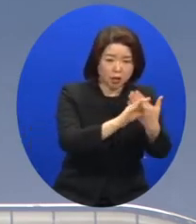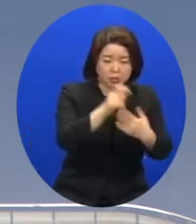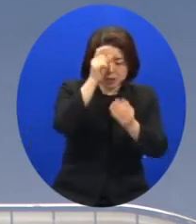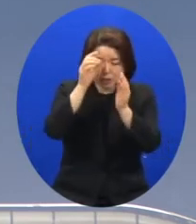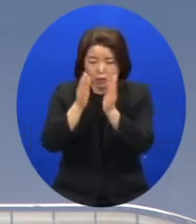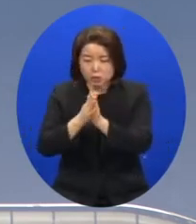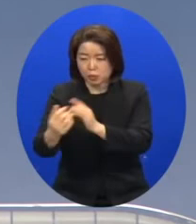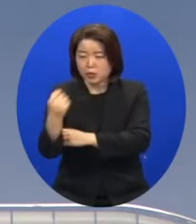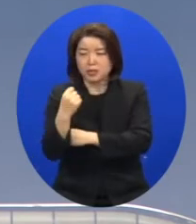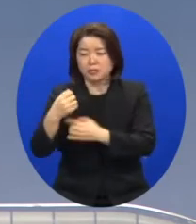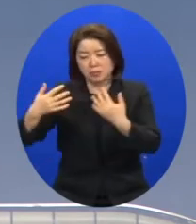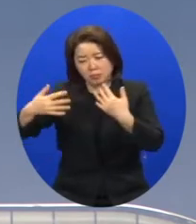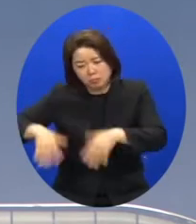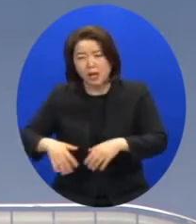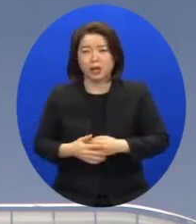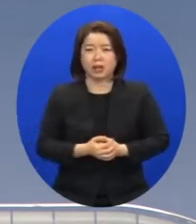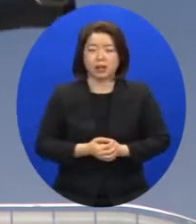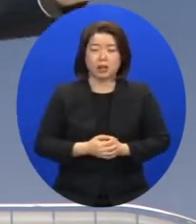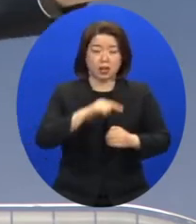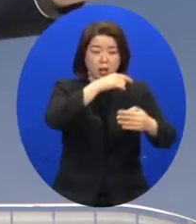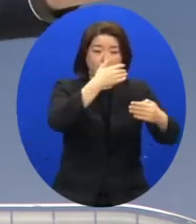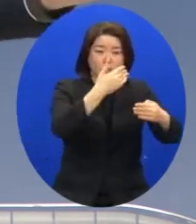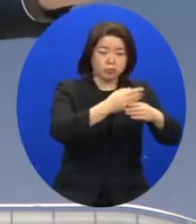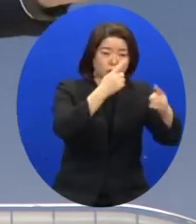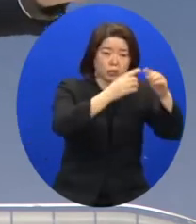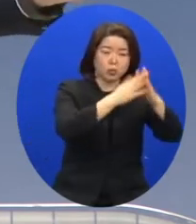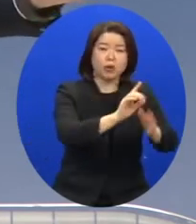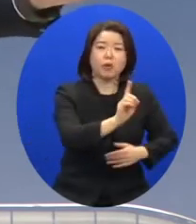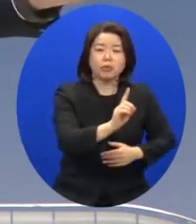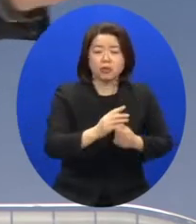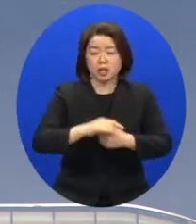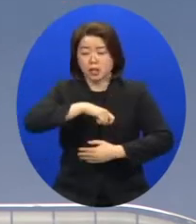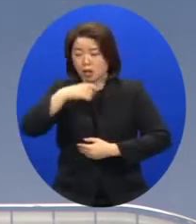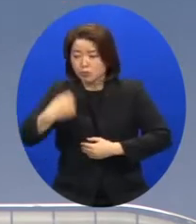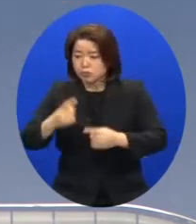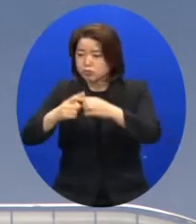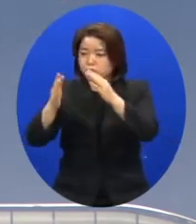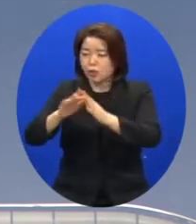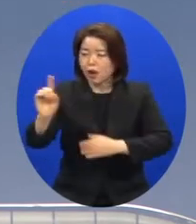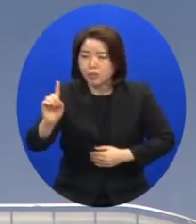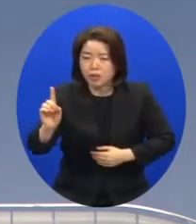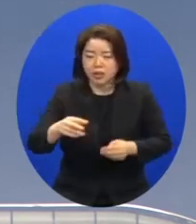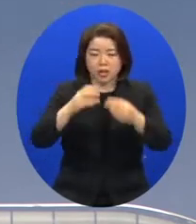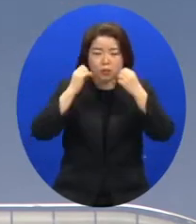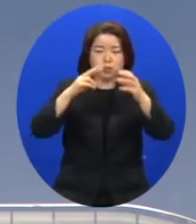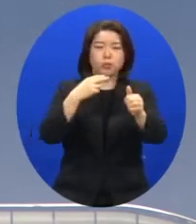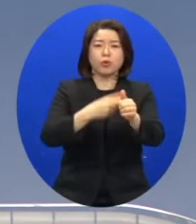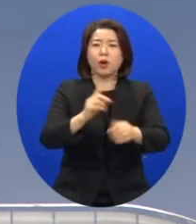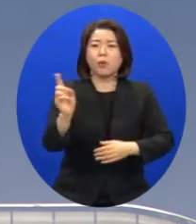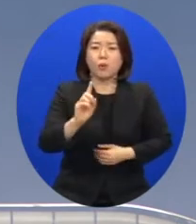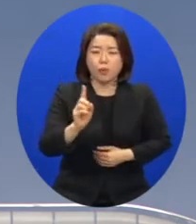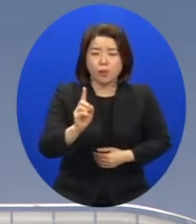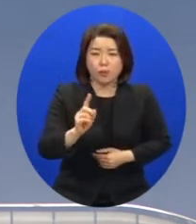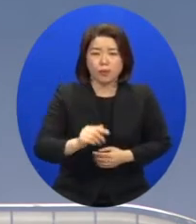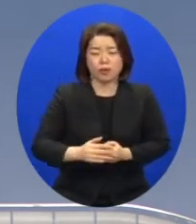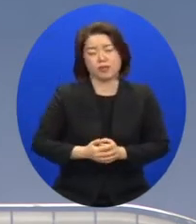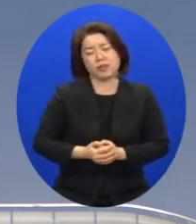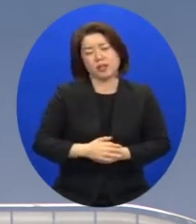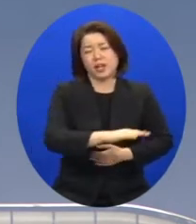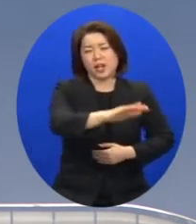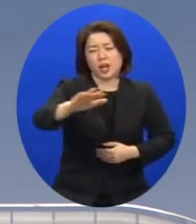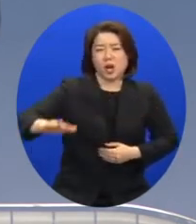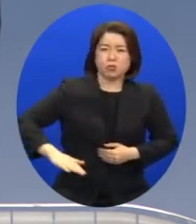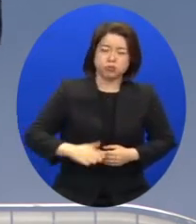버려요 북한 교회는 어떻게 해요 중국 교회는 어떻게 하냐고 선교사 님들은 어떻게 하고 지금 우리 중에